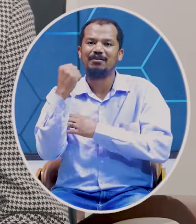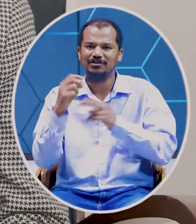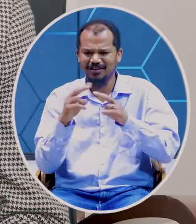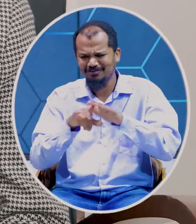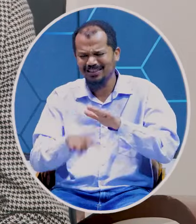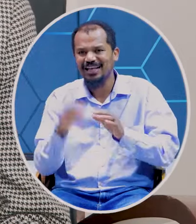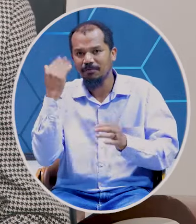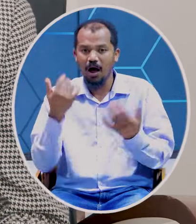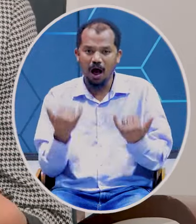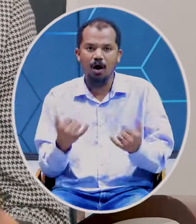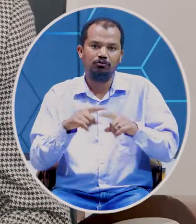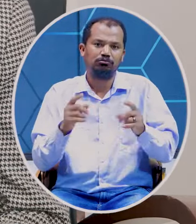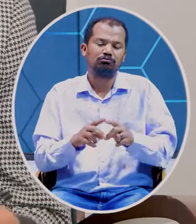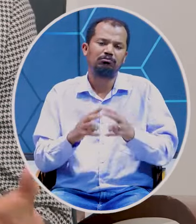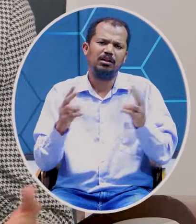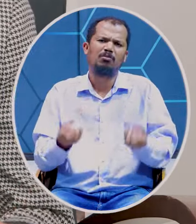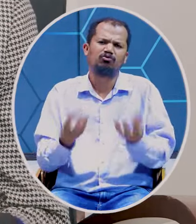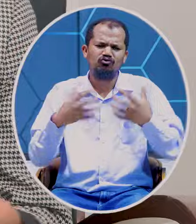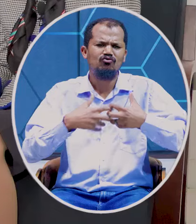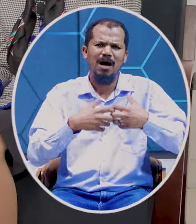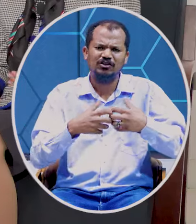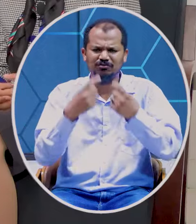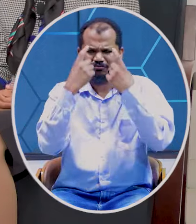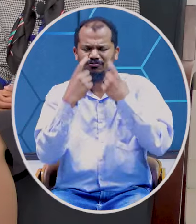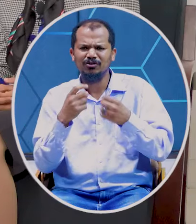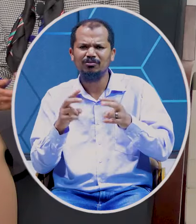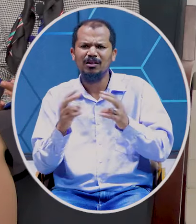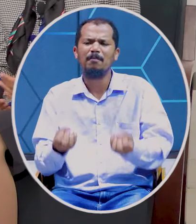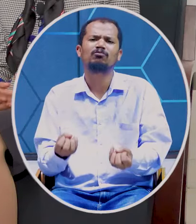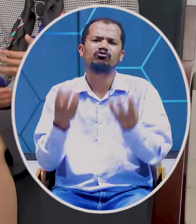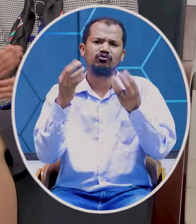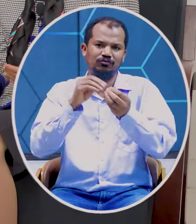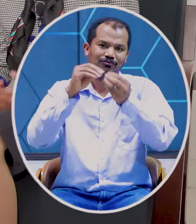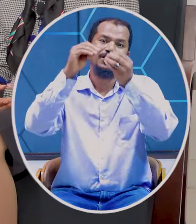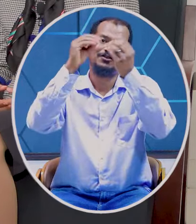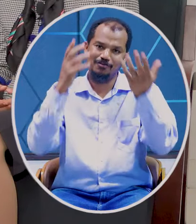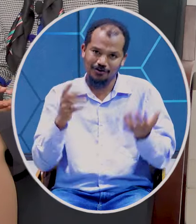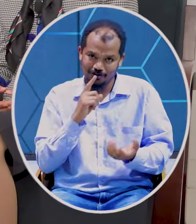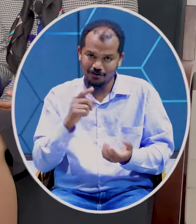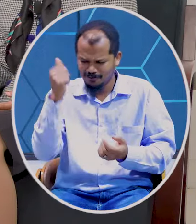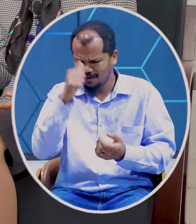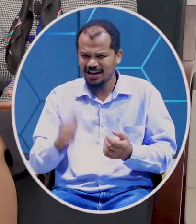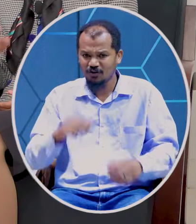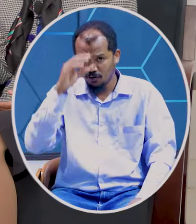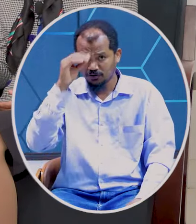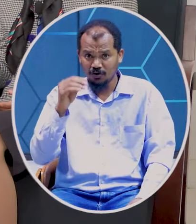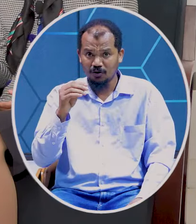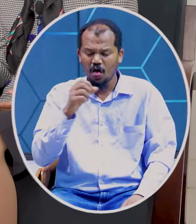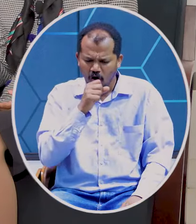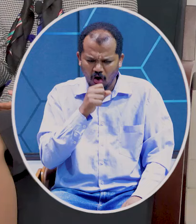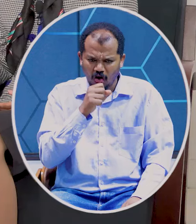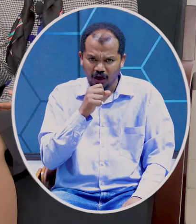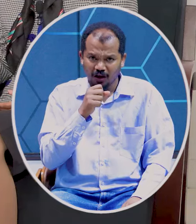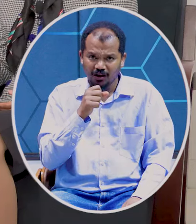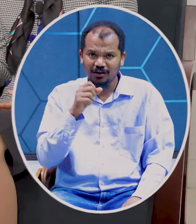በጣም ዝቅተኛ ስለነበረ በአሁን ግን በጣም ብዙ ማሽኖች ብዙ የምርመራ መንገዶች በጣም ብዙ እየጨመሩ ነውና ማንኛውም ሰው አስሎት